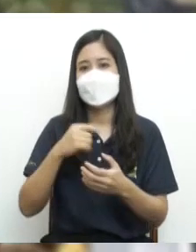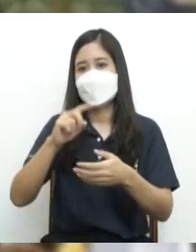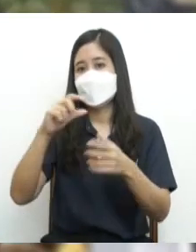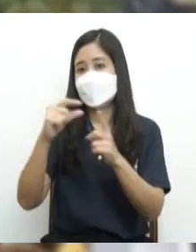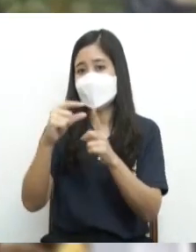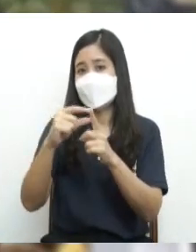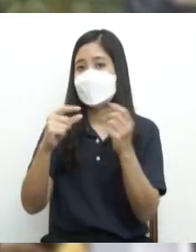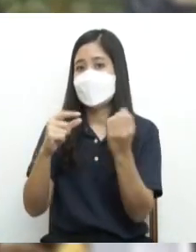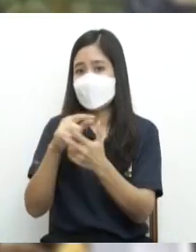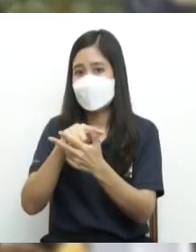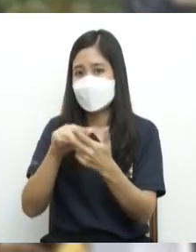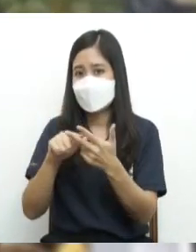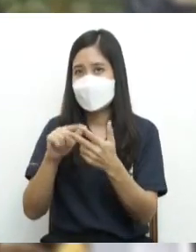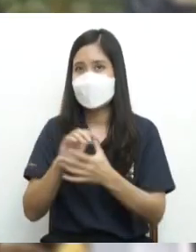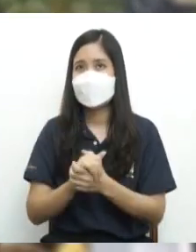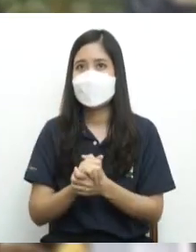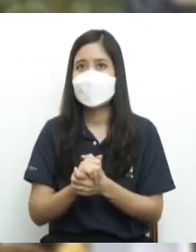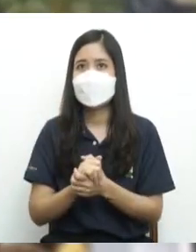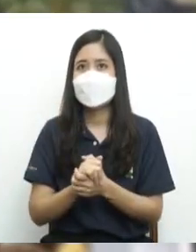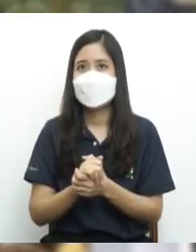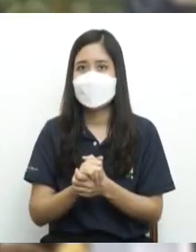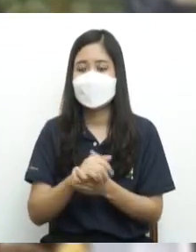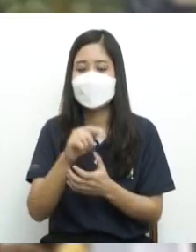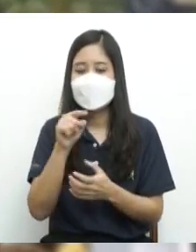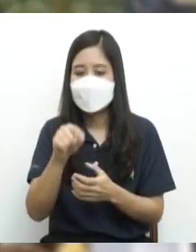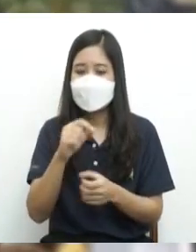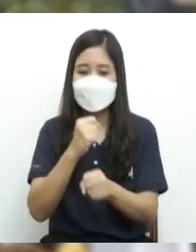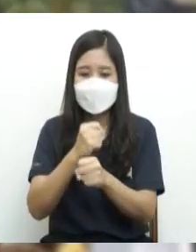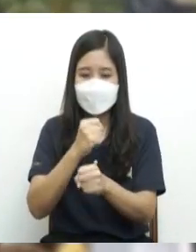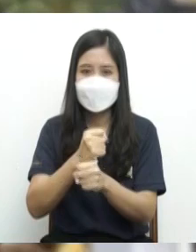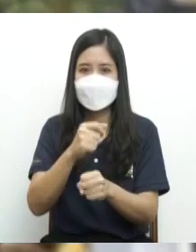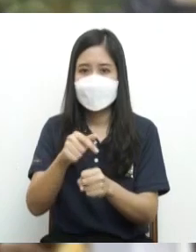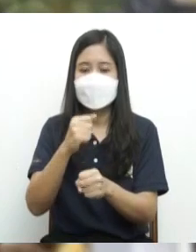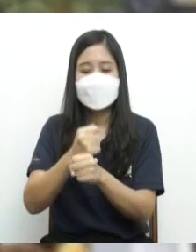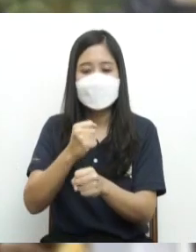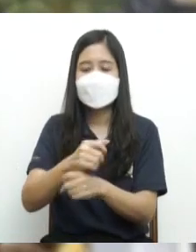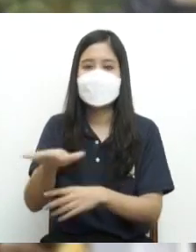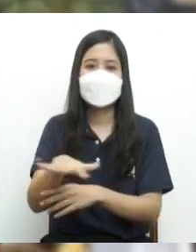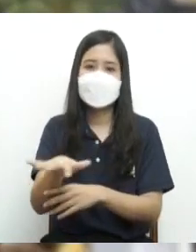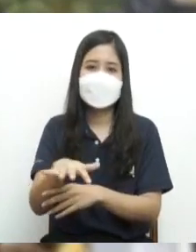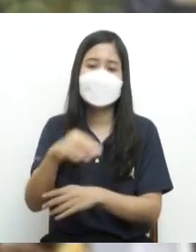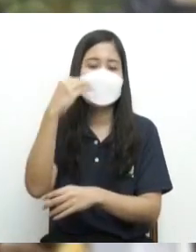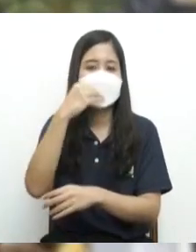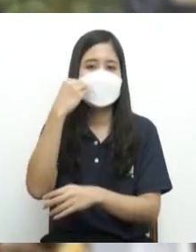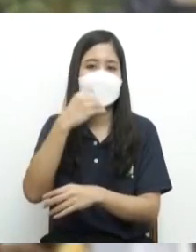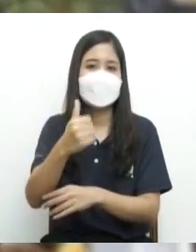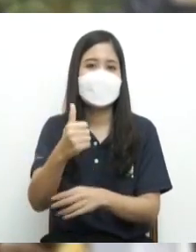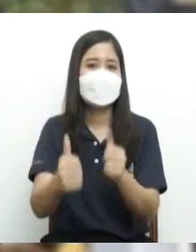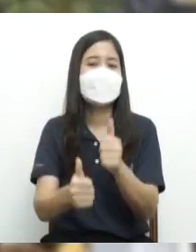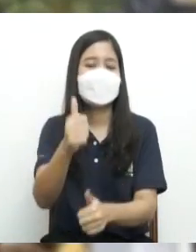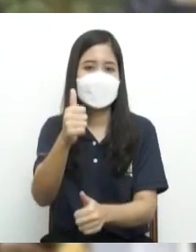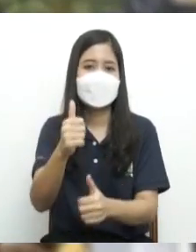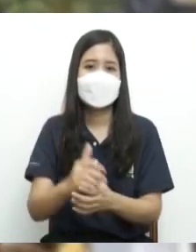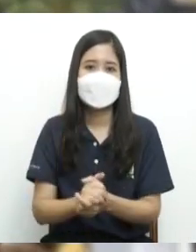มีตัวรูทีนหมายว่าท่านต้องทำงานของท่านที่เป็นรูทีนปกติให้ดีที่สุดให้สมบูรณ์ที่สุดก่อนจะไปคิดอย่างอื่น